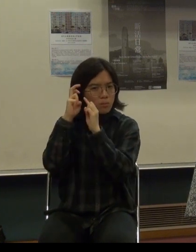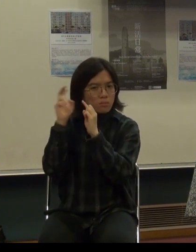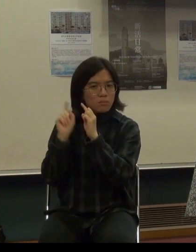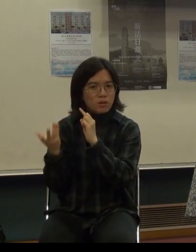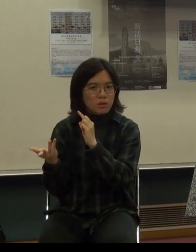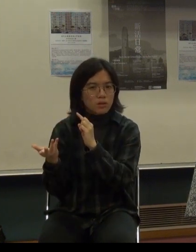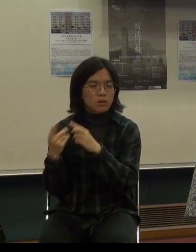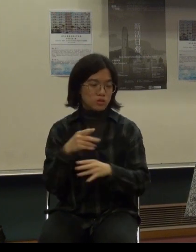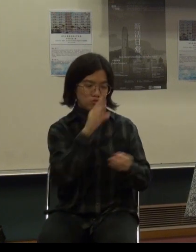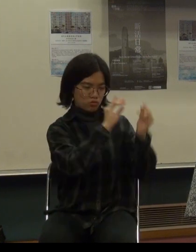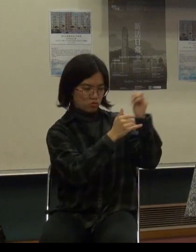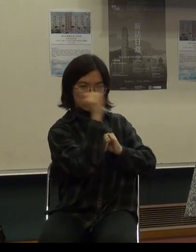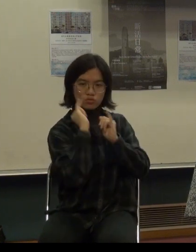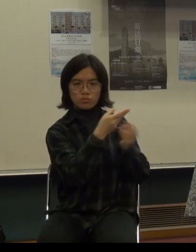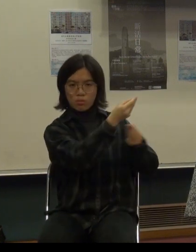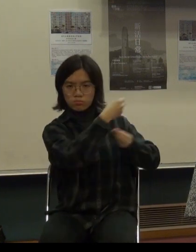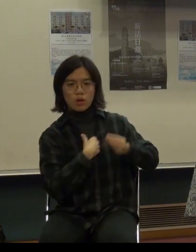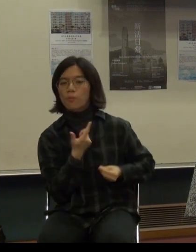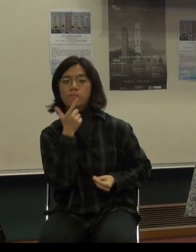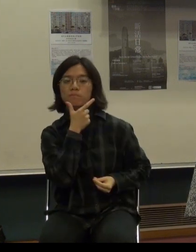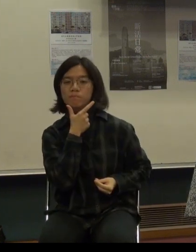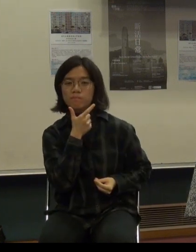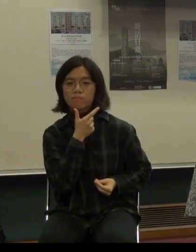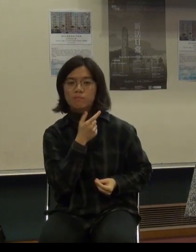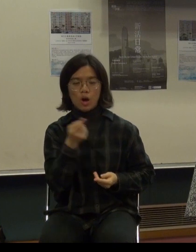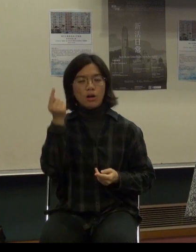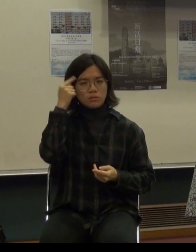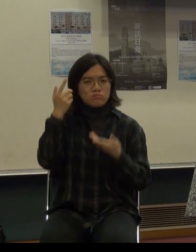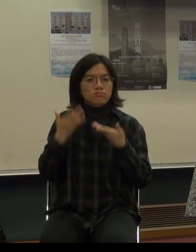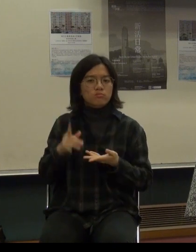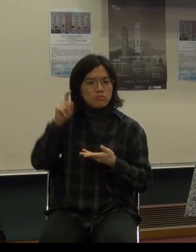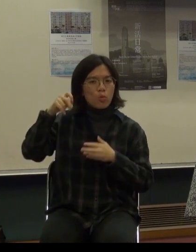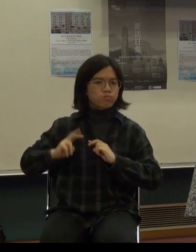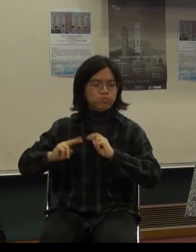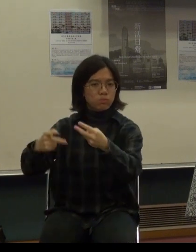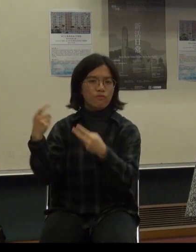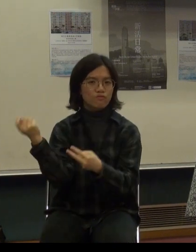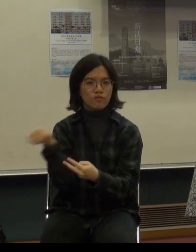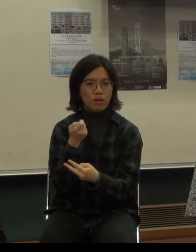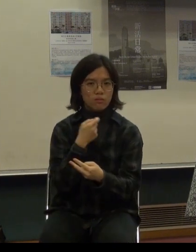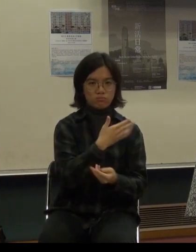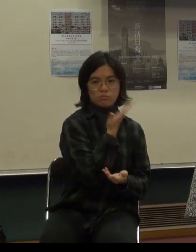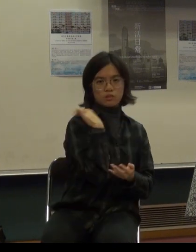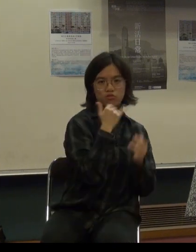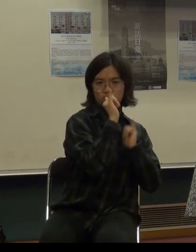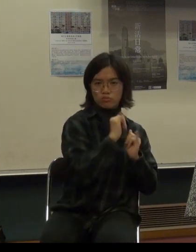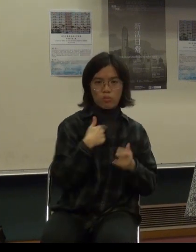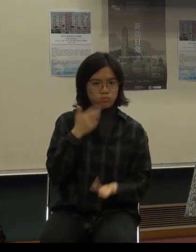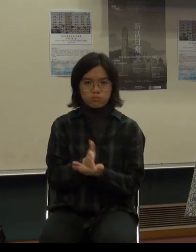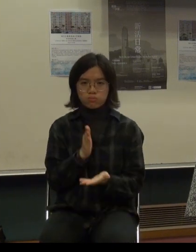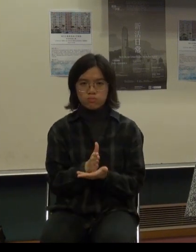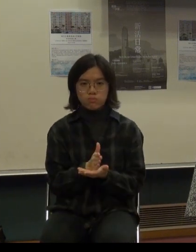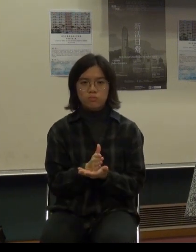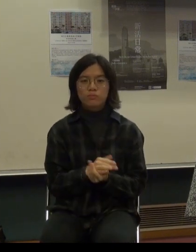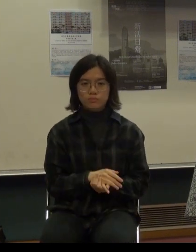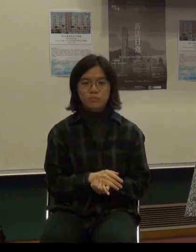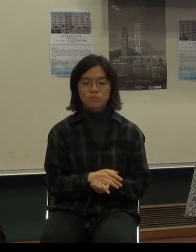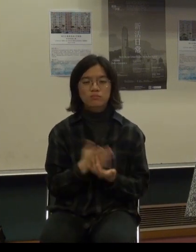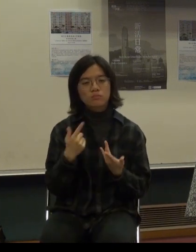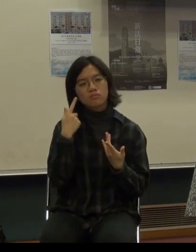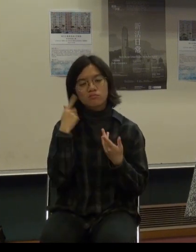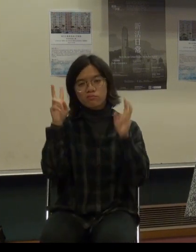繼承傳統，我們也都知道我們現在的社會轉變得很快，跟那個傳統是不同，所以我們泛稱說這個是